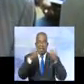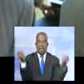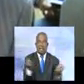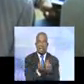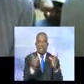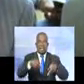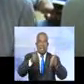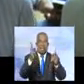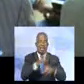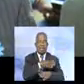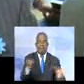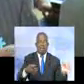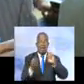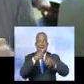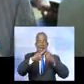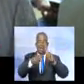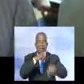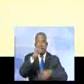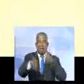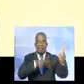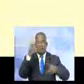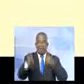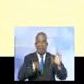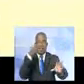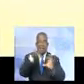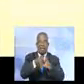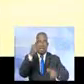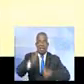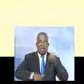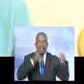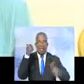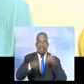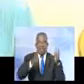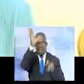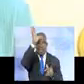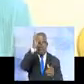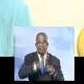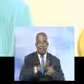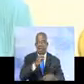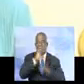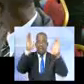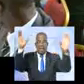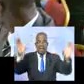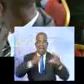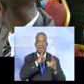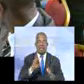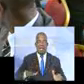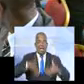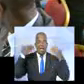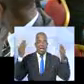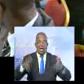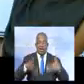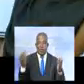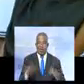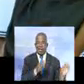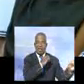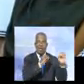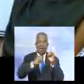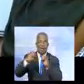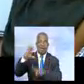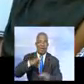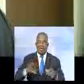rapprochement des peuples et l'intégration culturelle. Le parrain de la cérémonie s'est réjoui de la décision du comité d'organisation de démarrer